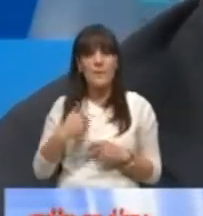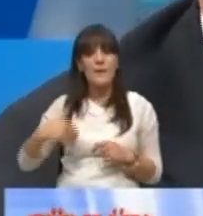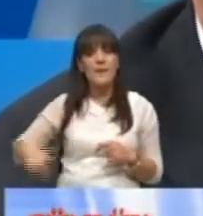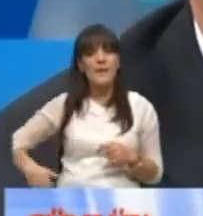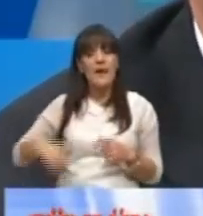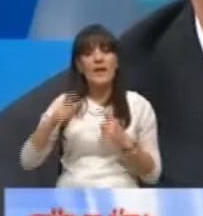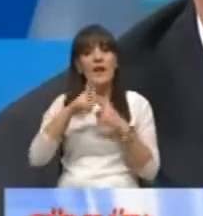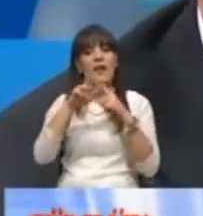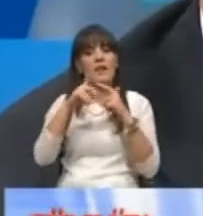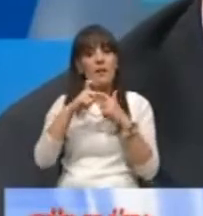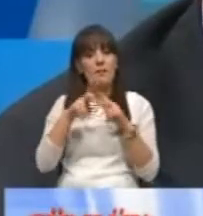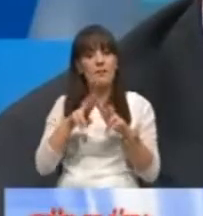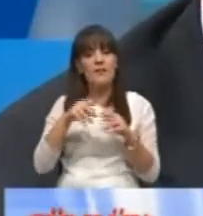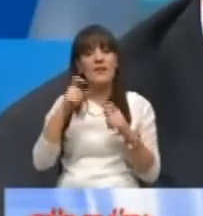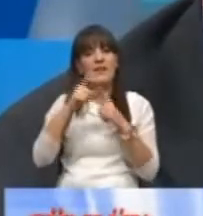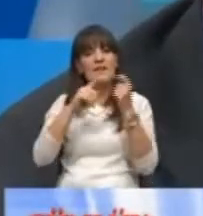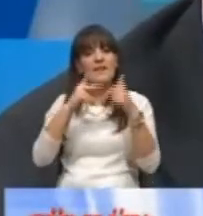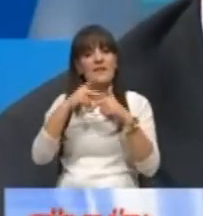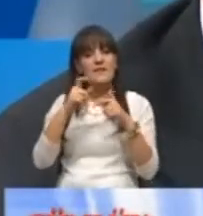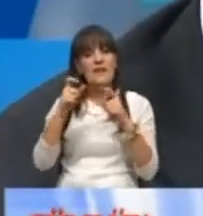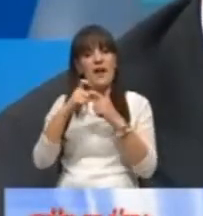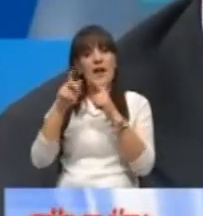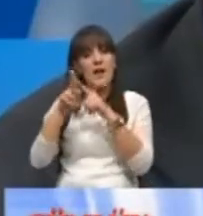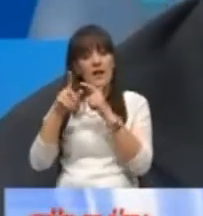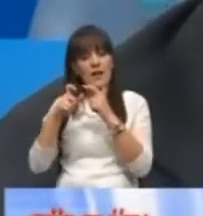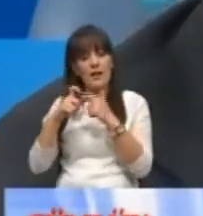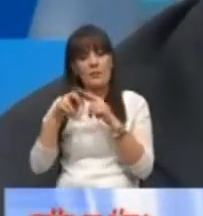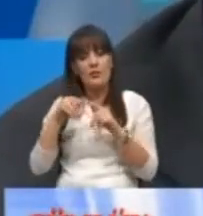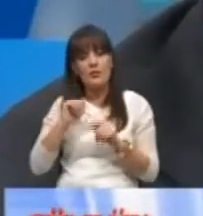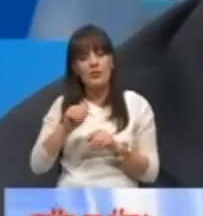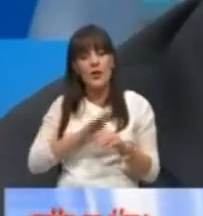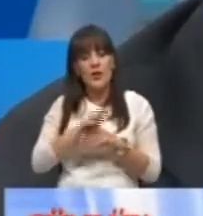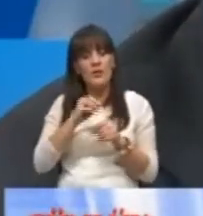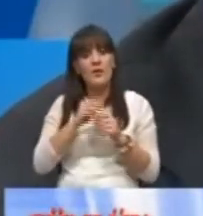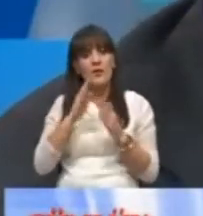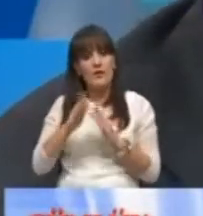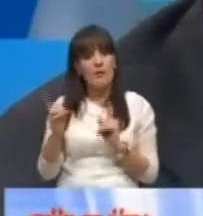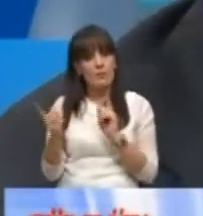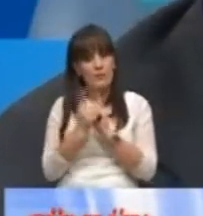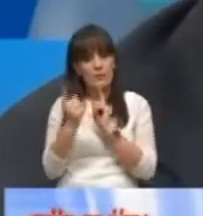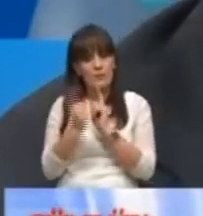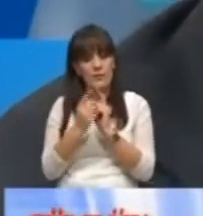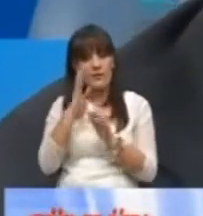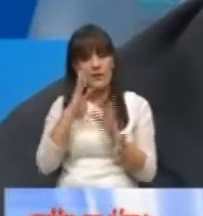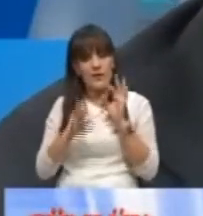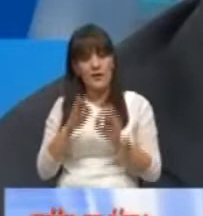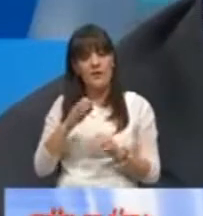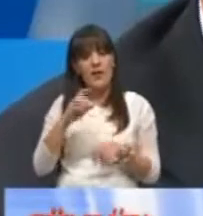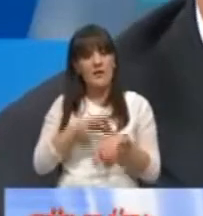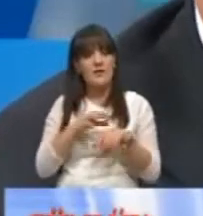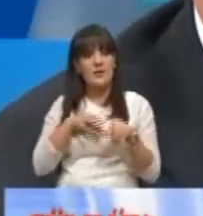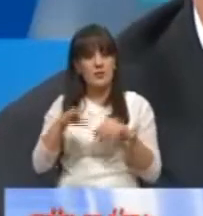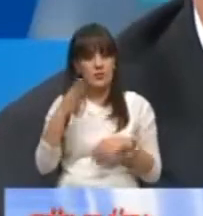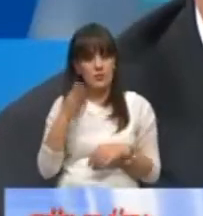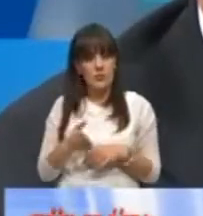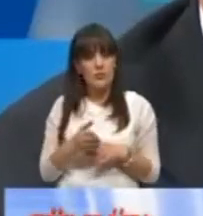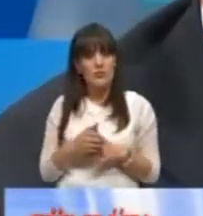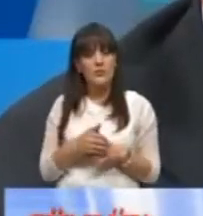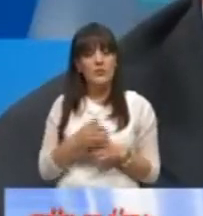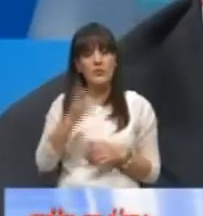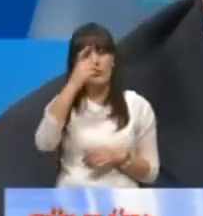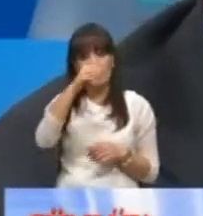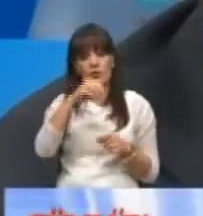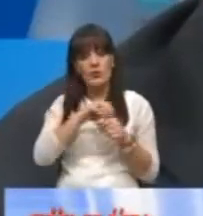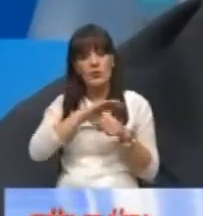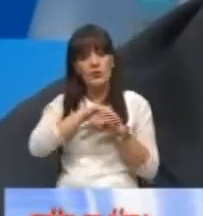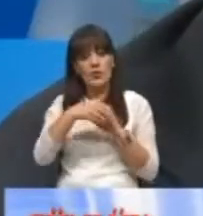Kalça eklemi, diz eklemi bunların en sık günlük hayatımızda karşılaştığımız tedavi eden hasta grubu. Evet.